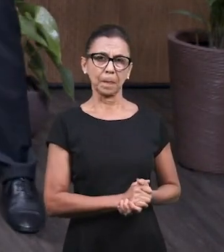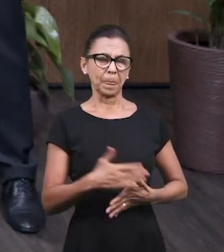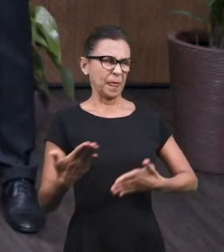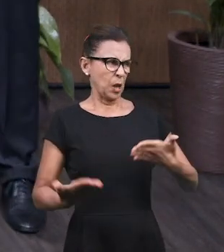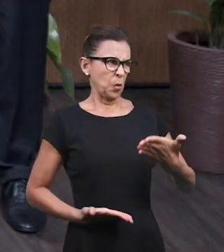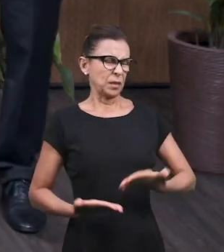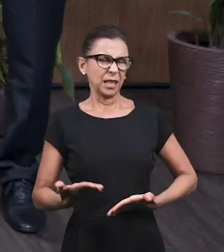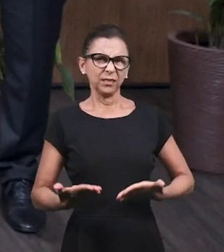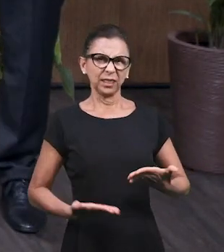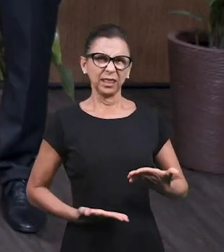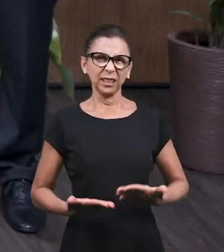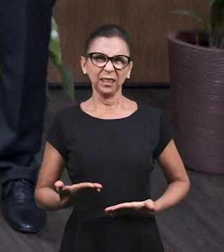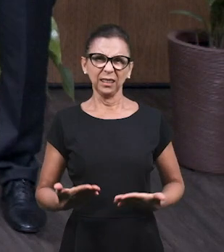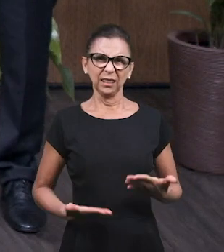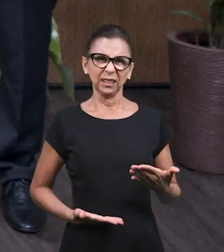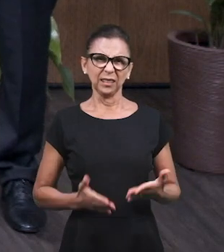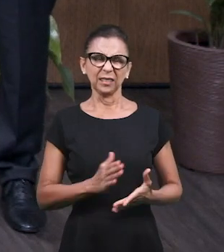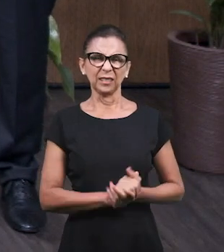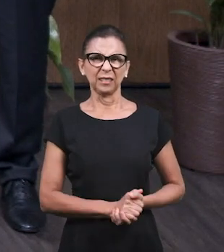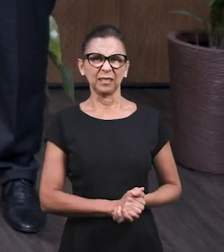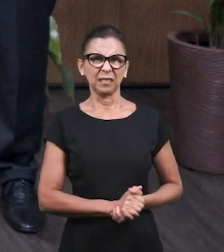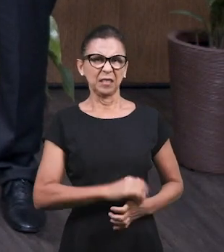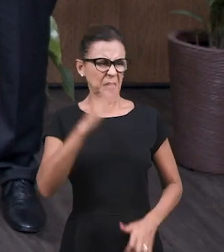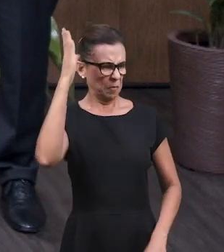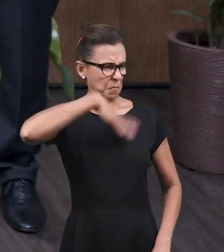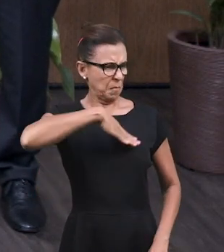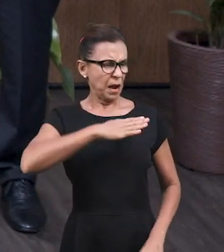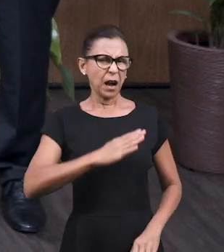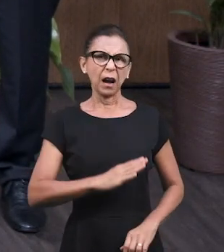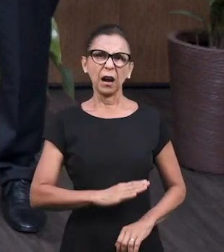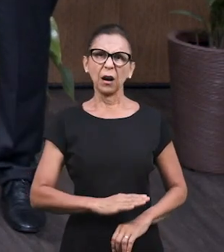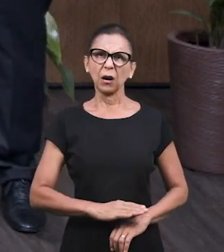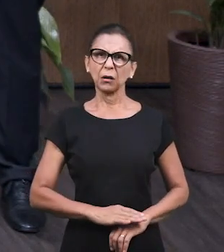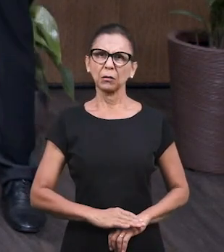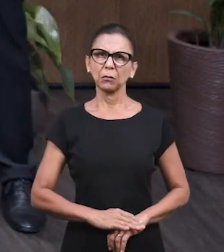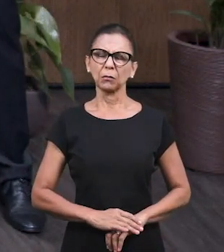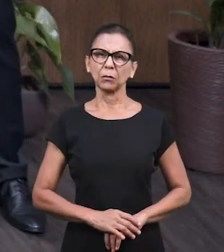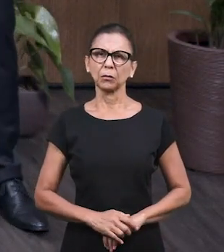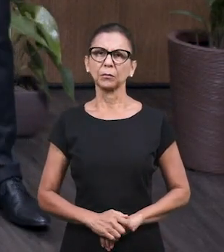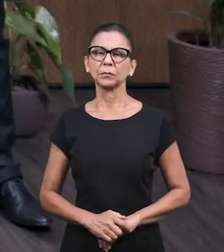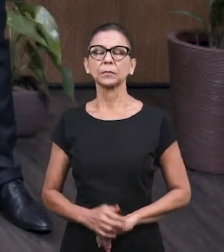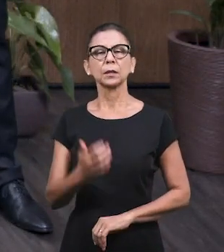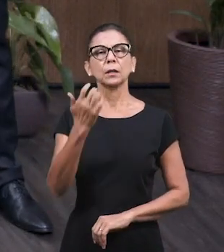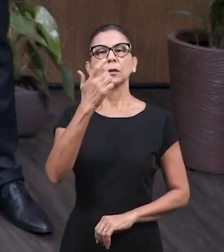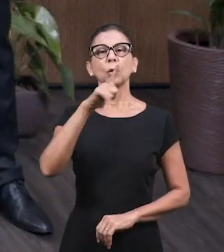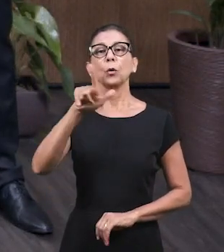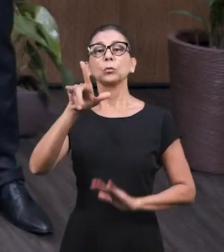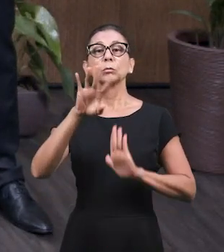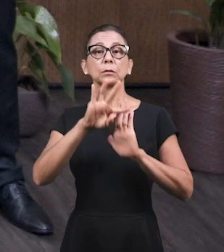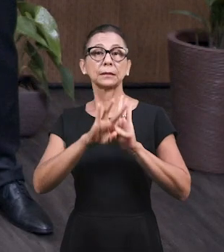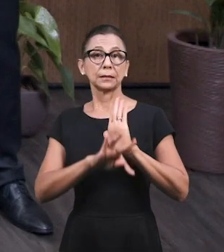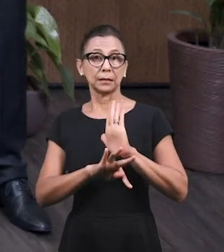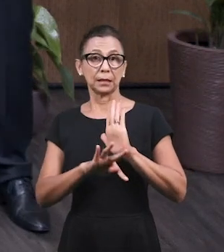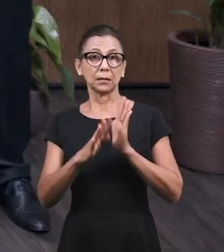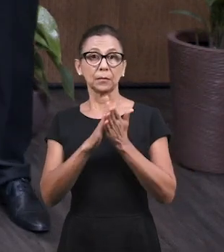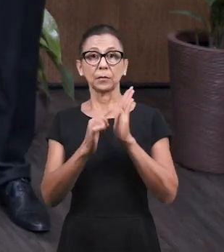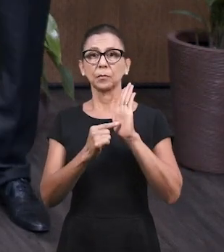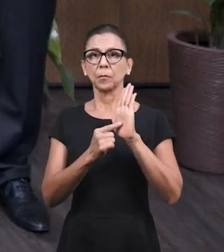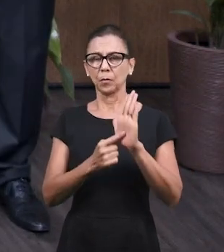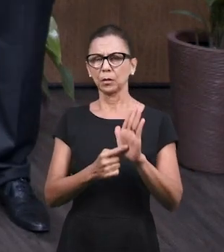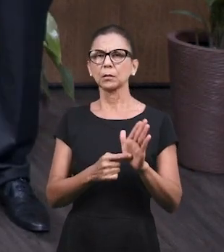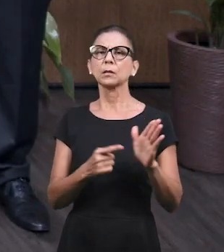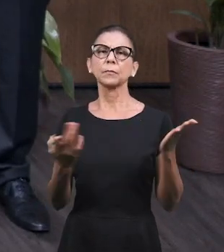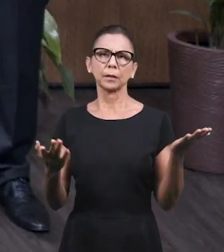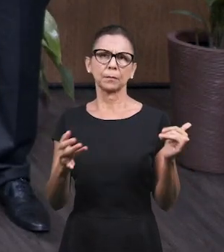il est qualifié dans la parabole comme le serviteur mauvais. Il est vrai, Daniel, qu'il